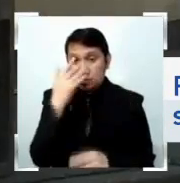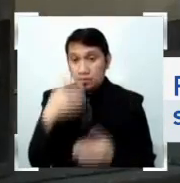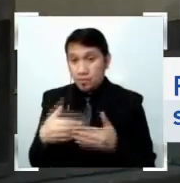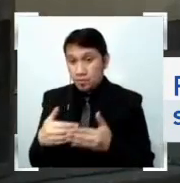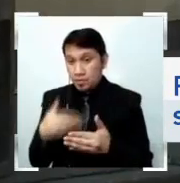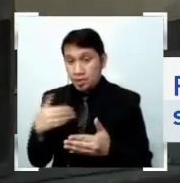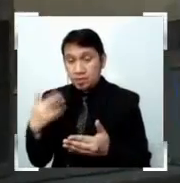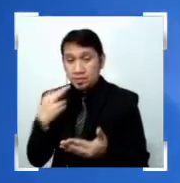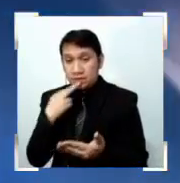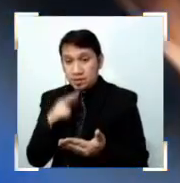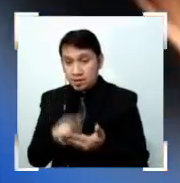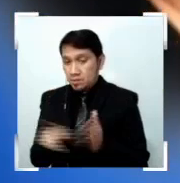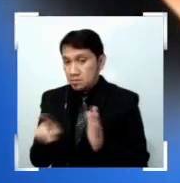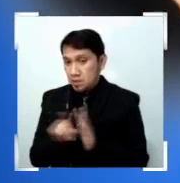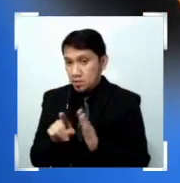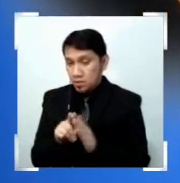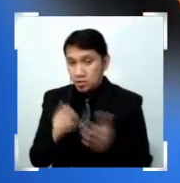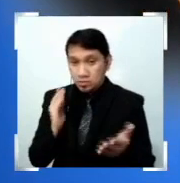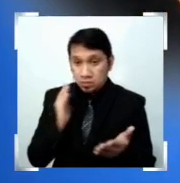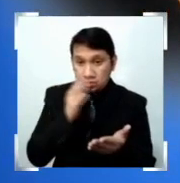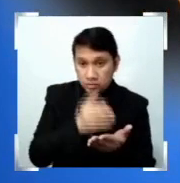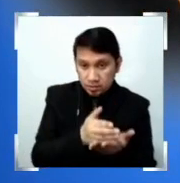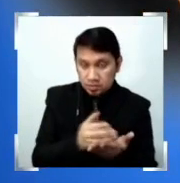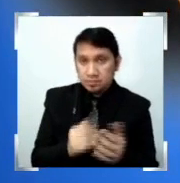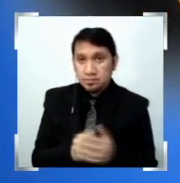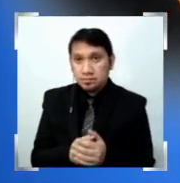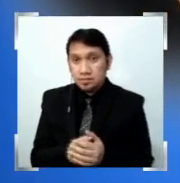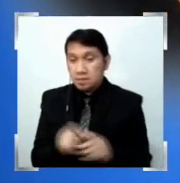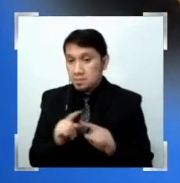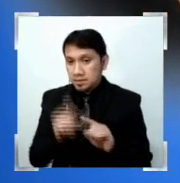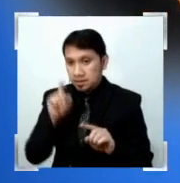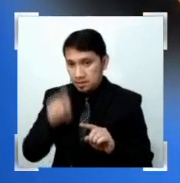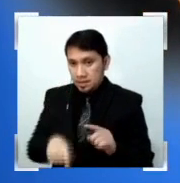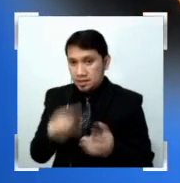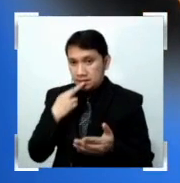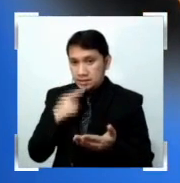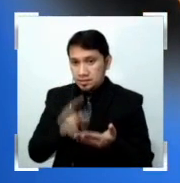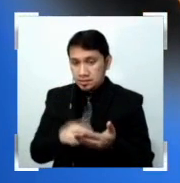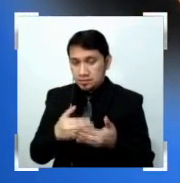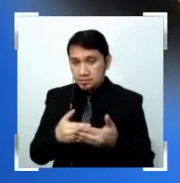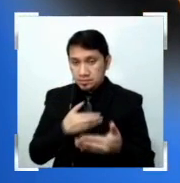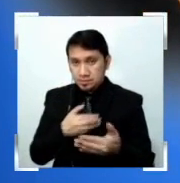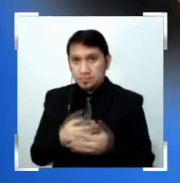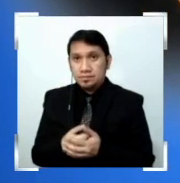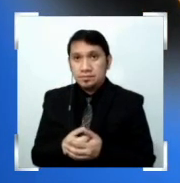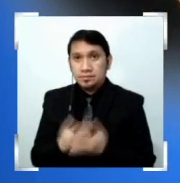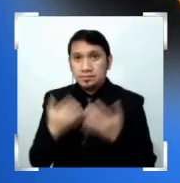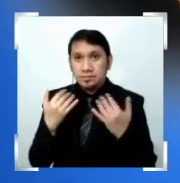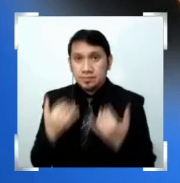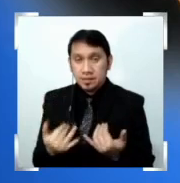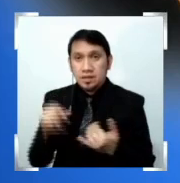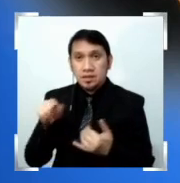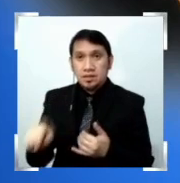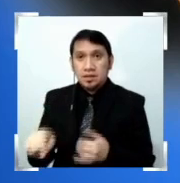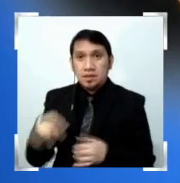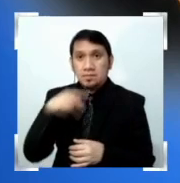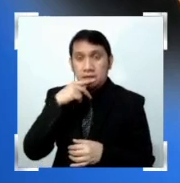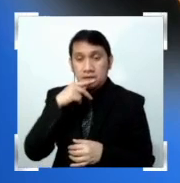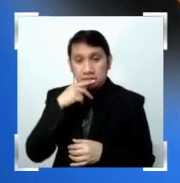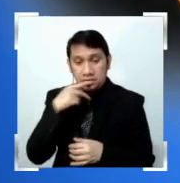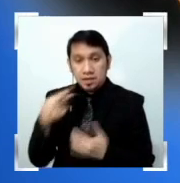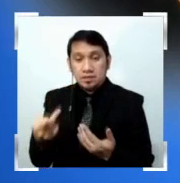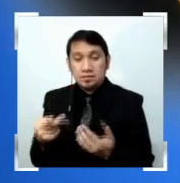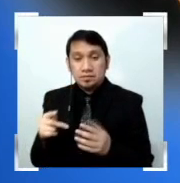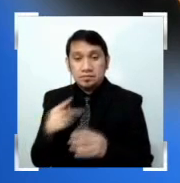bawal ang walk-in. Eventually po, baka ma-expand po yan sa mga pasyente naman na mga private patients po na mga consultants sa PGH